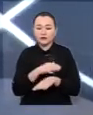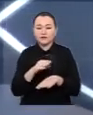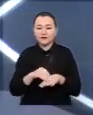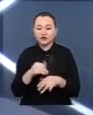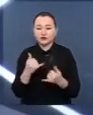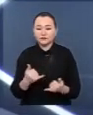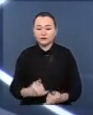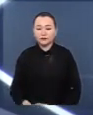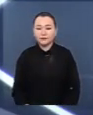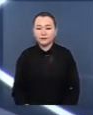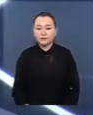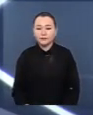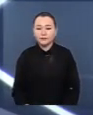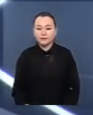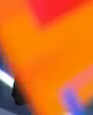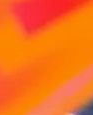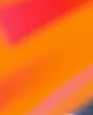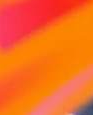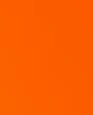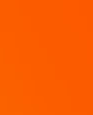и сегодня.